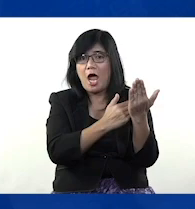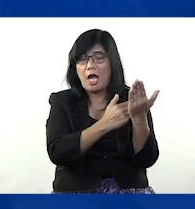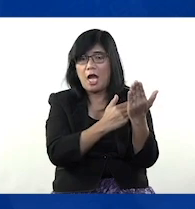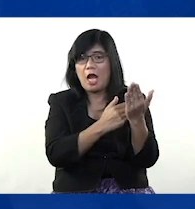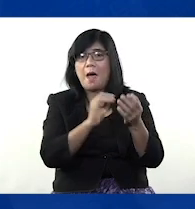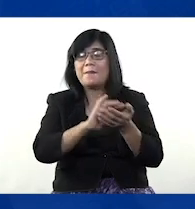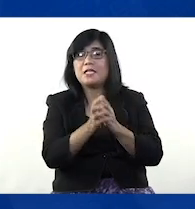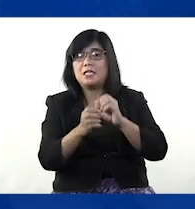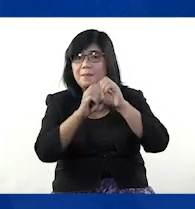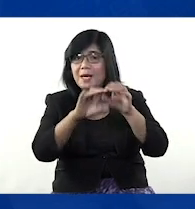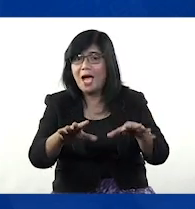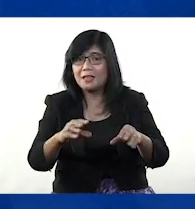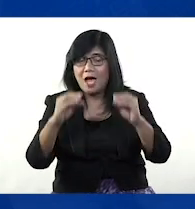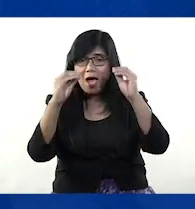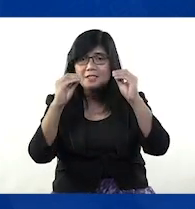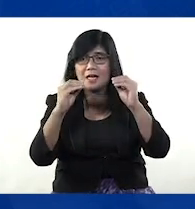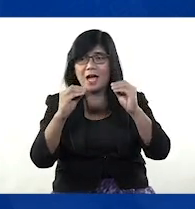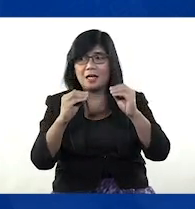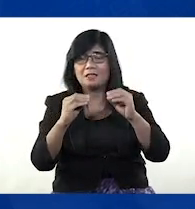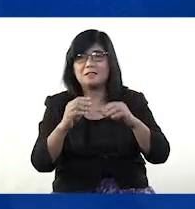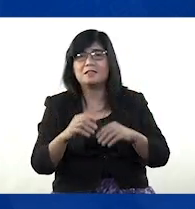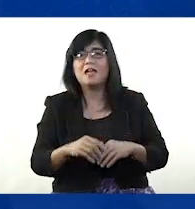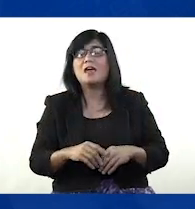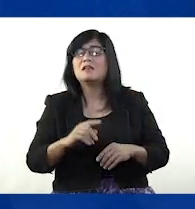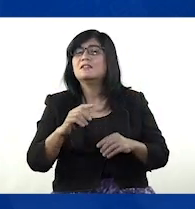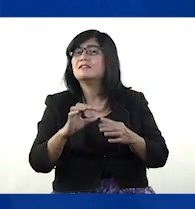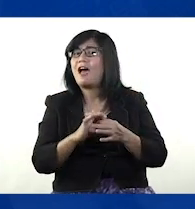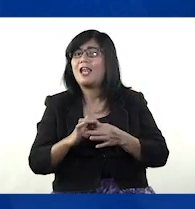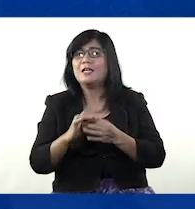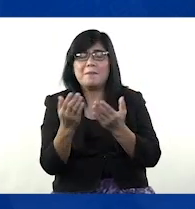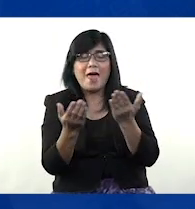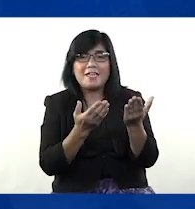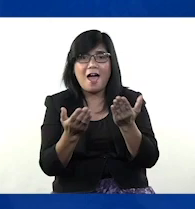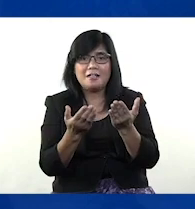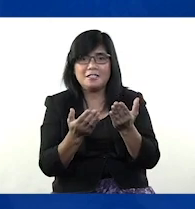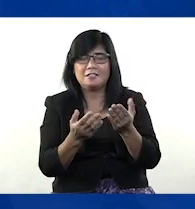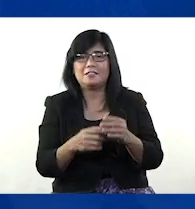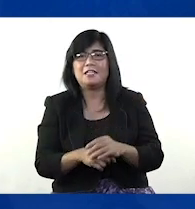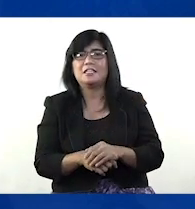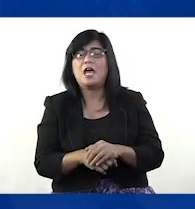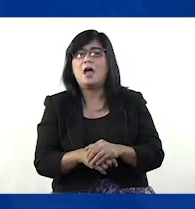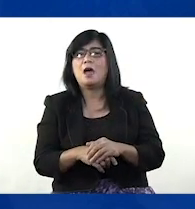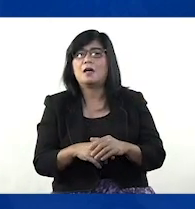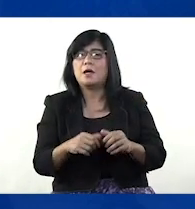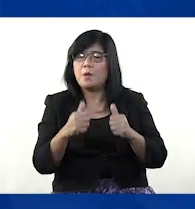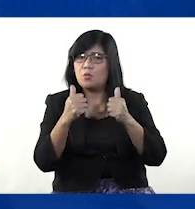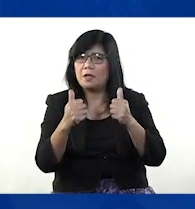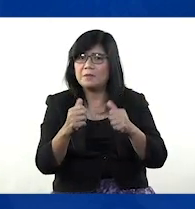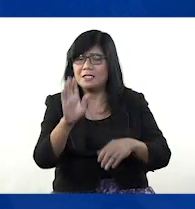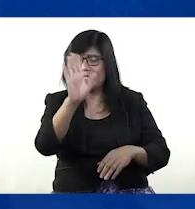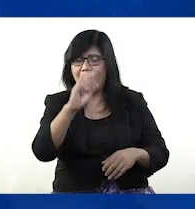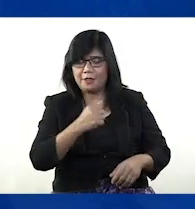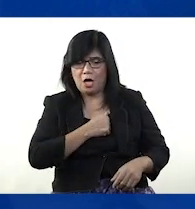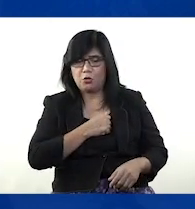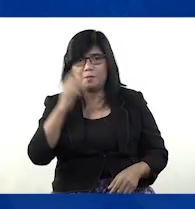jadi berkat Tuhan ajarkan kita tuh saling memperhatikan saling melayani gini jika seseorang berbuat baik berbuat sesuai dengan firman Tuhan tidak usah takut kepada